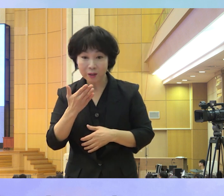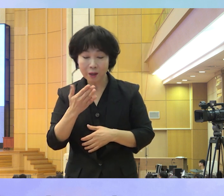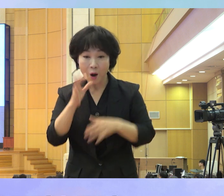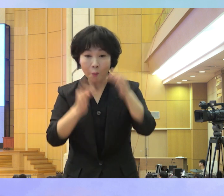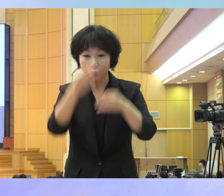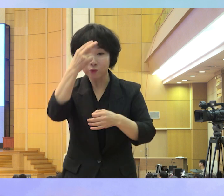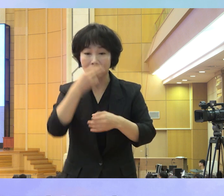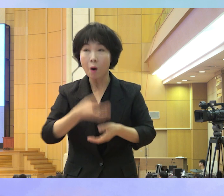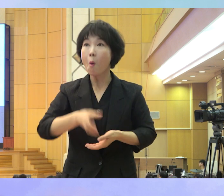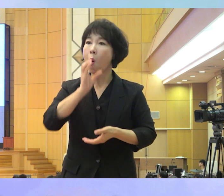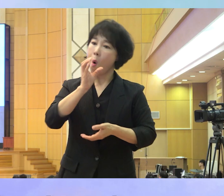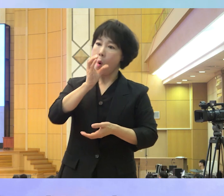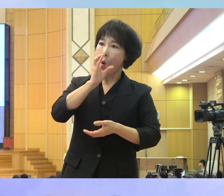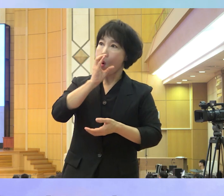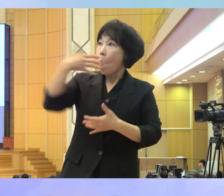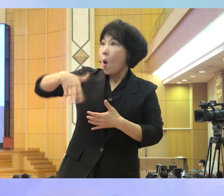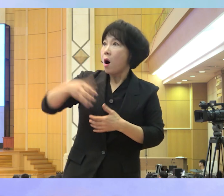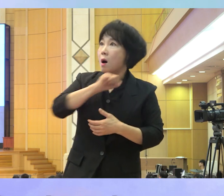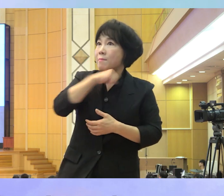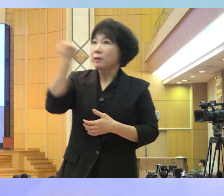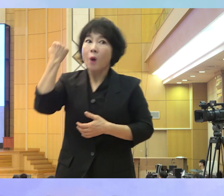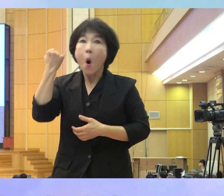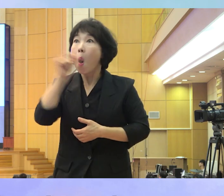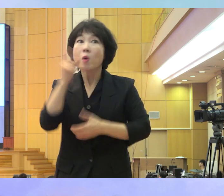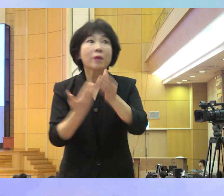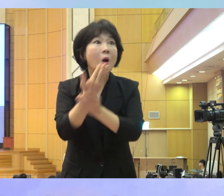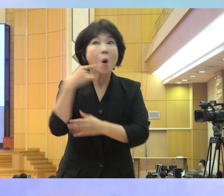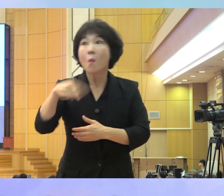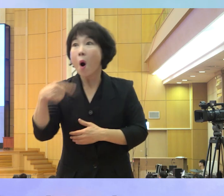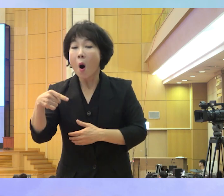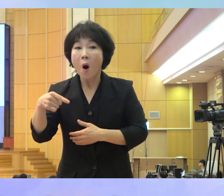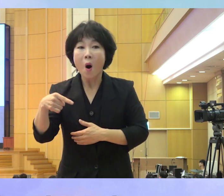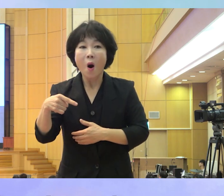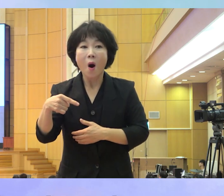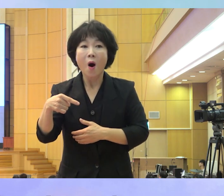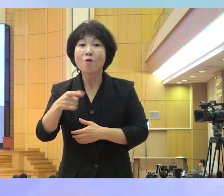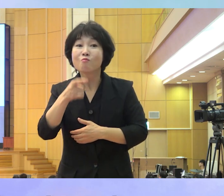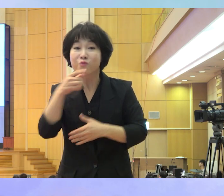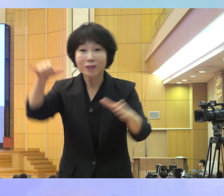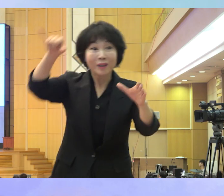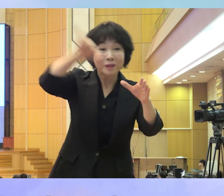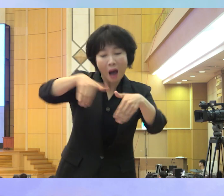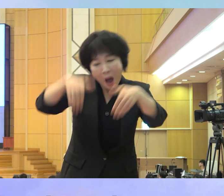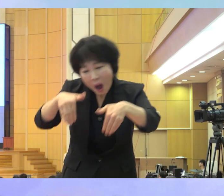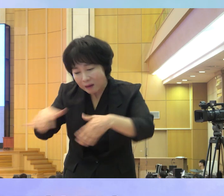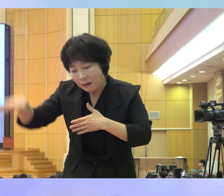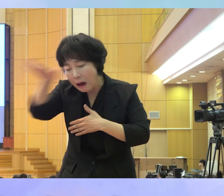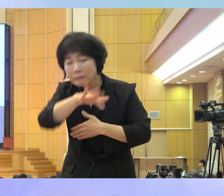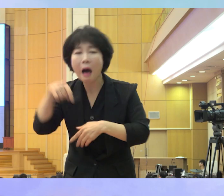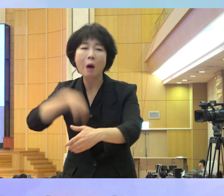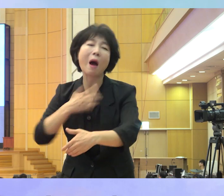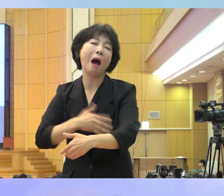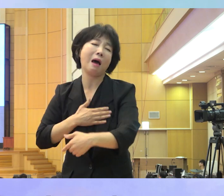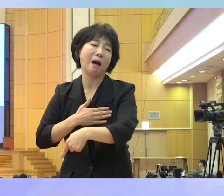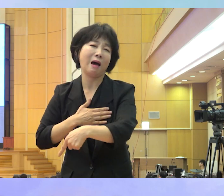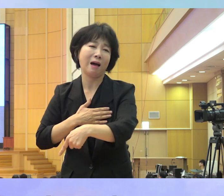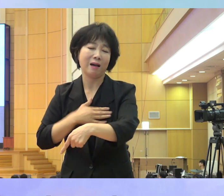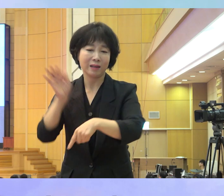났는지 알지 못하되 물떠온 하인들은 알더라. 연회장이 신랑을